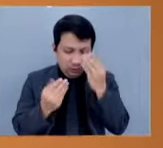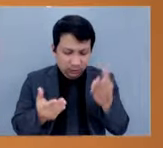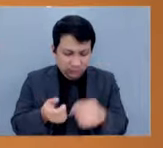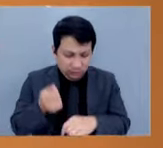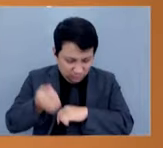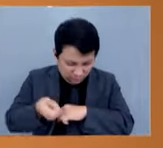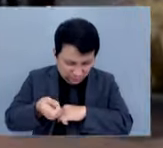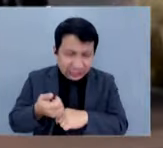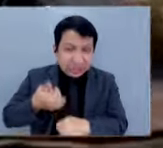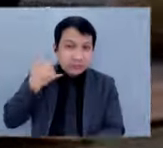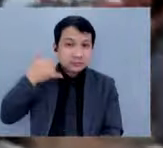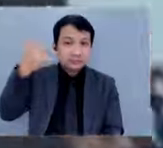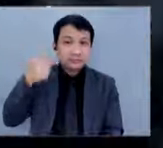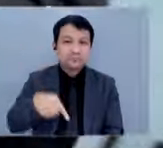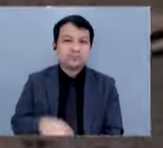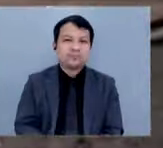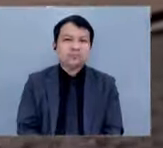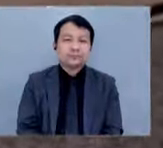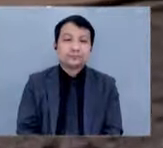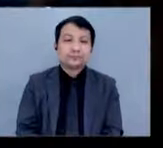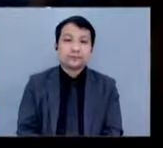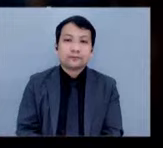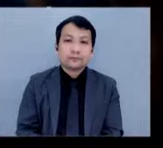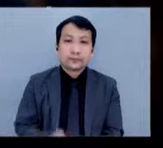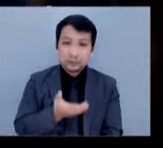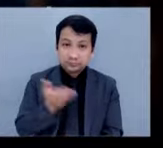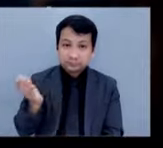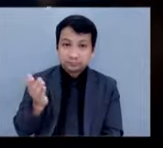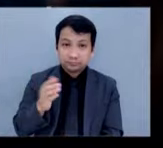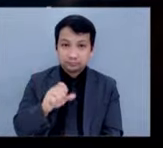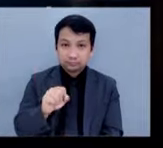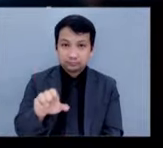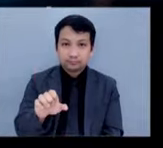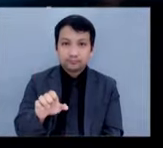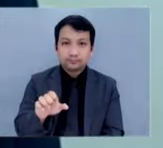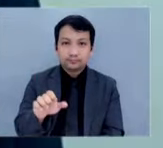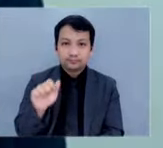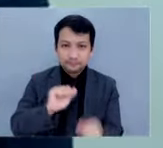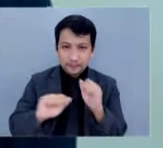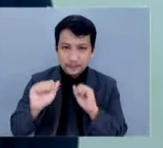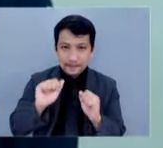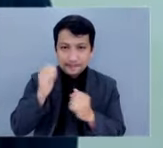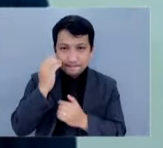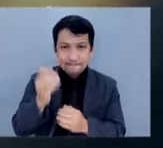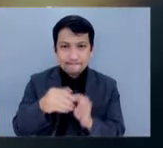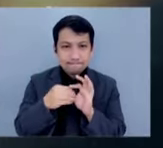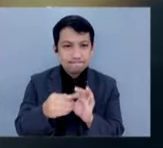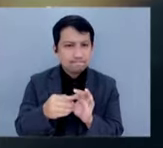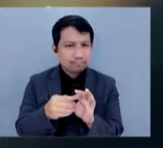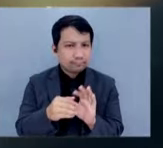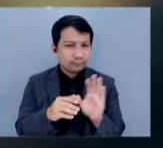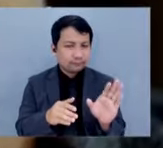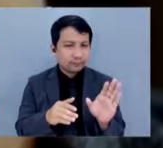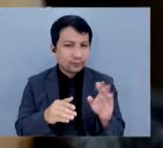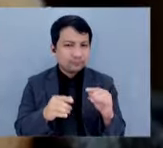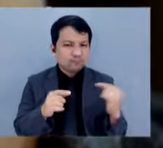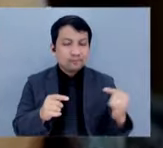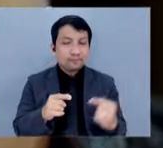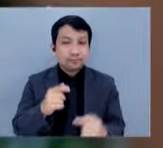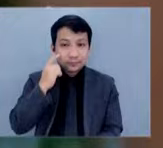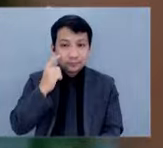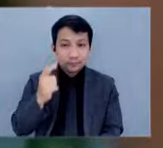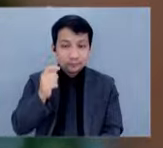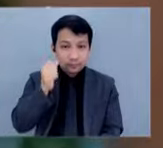biday. At kung ang ibang cast members ay maa-aksyon ang eksena, sagot na raw ni Sara ang